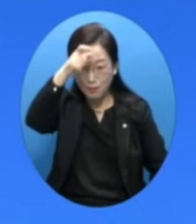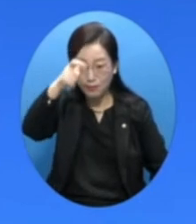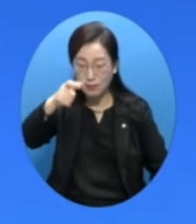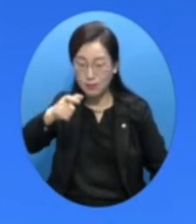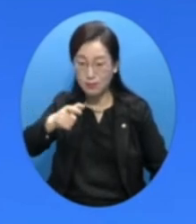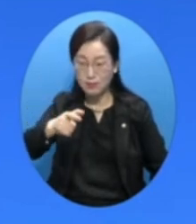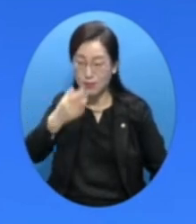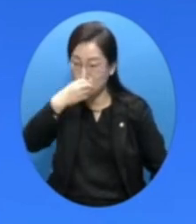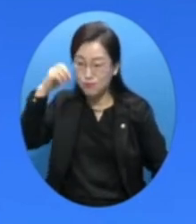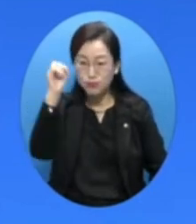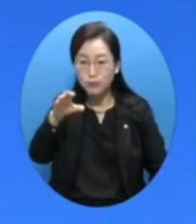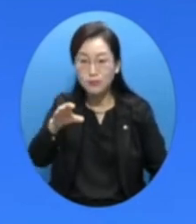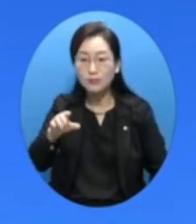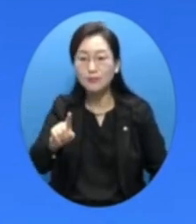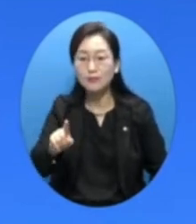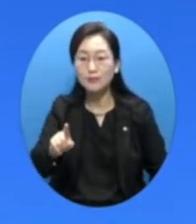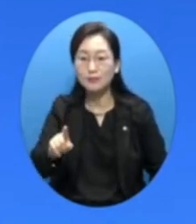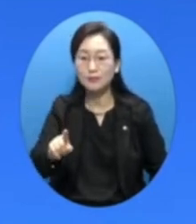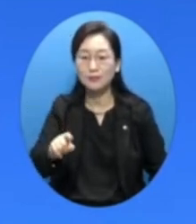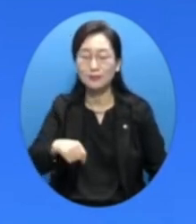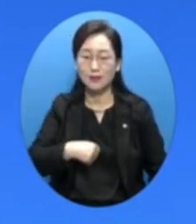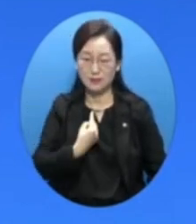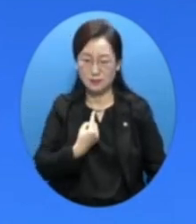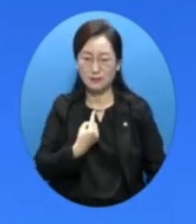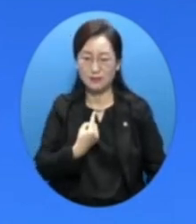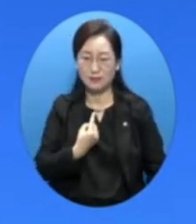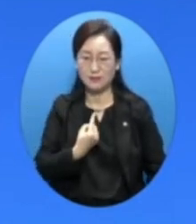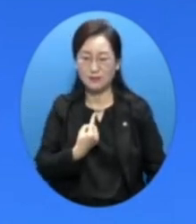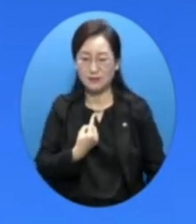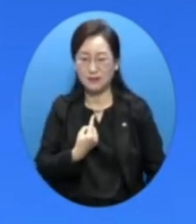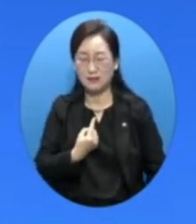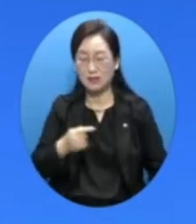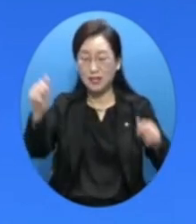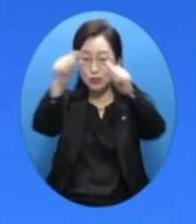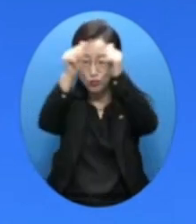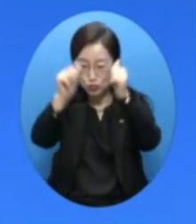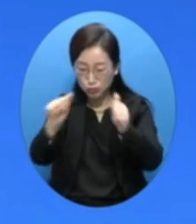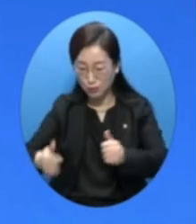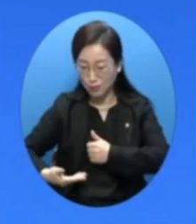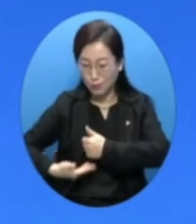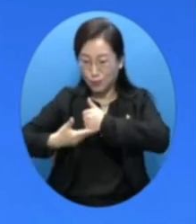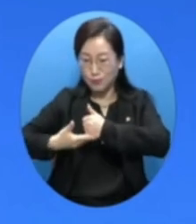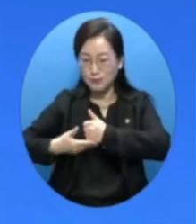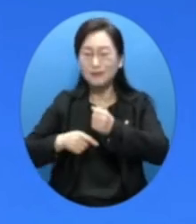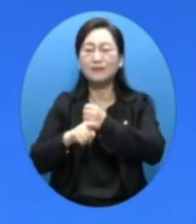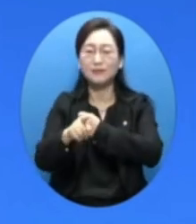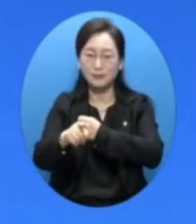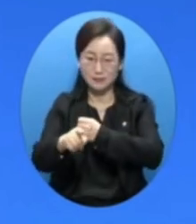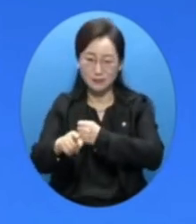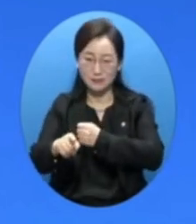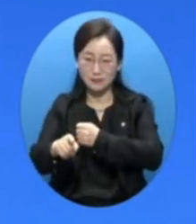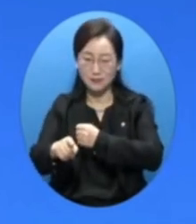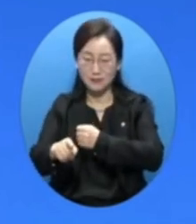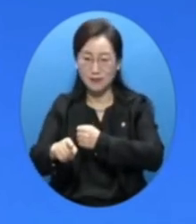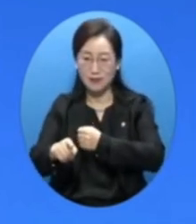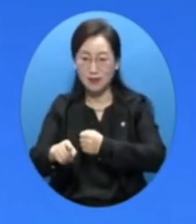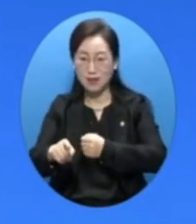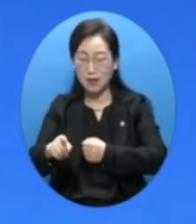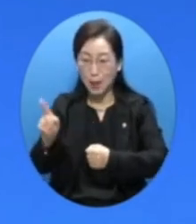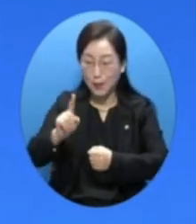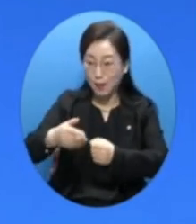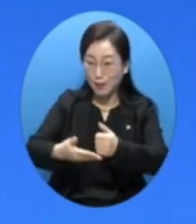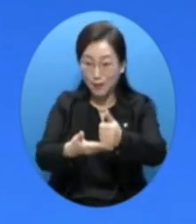그것은 자기를 이미 우상으로 섬기고 있는 모습입니다 어딜 가든지